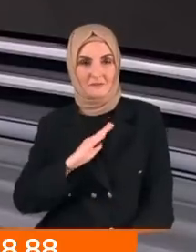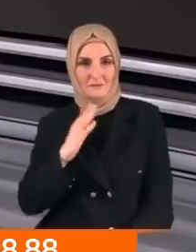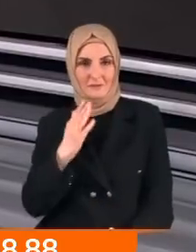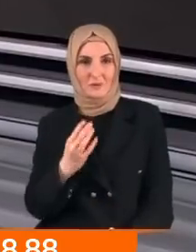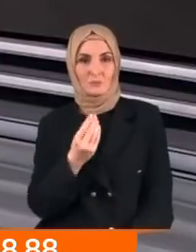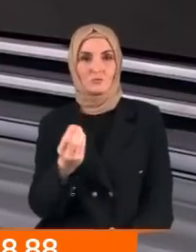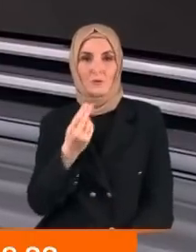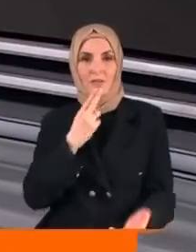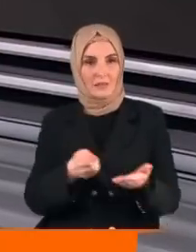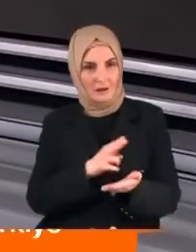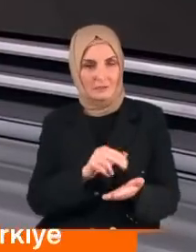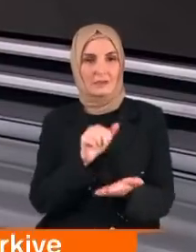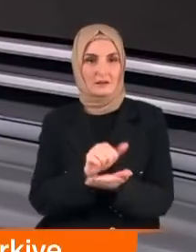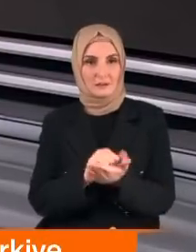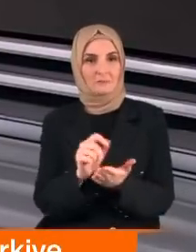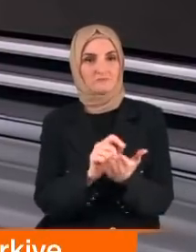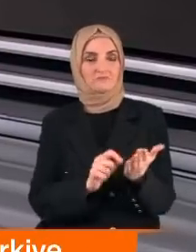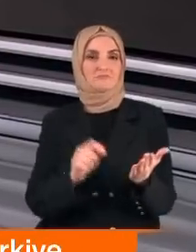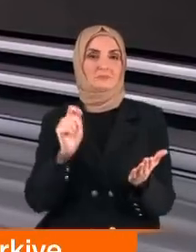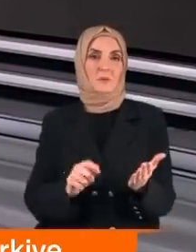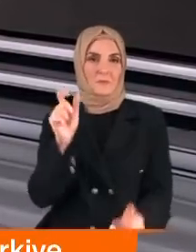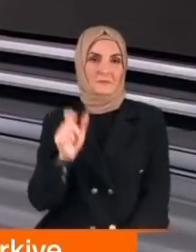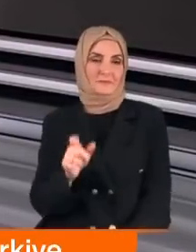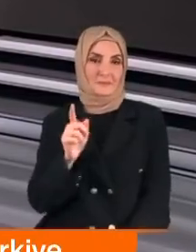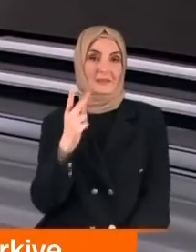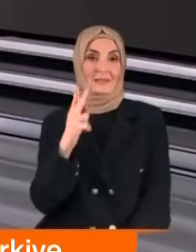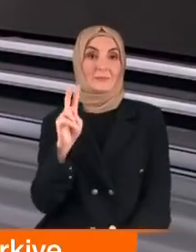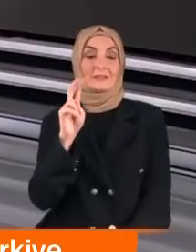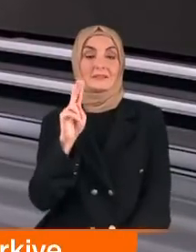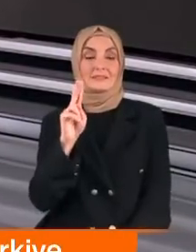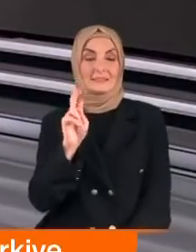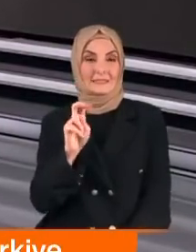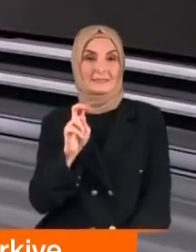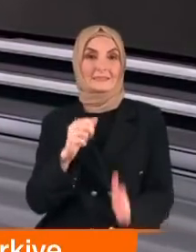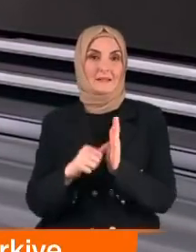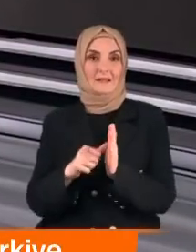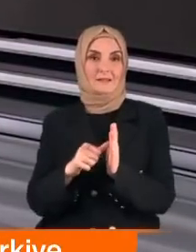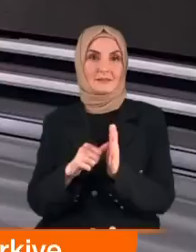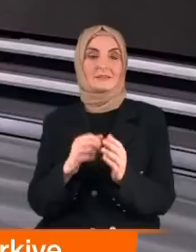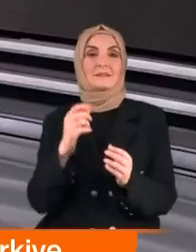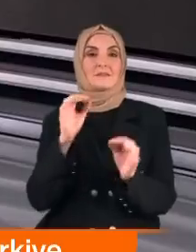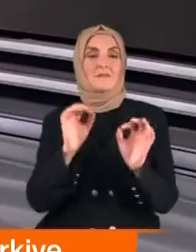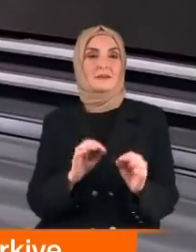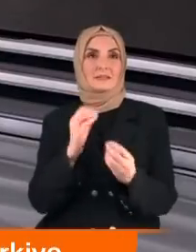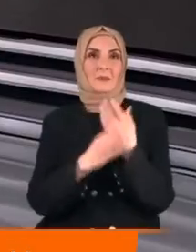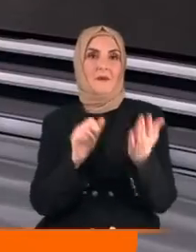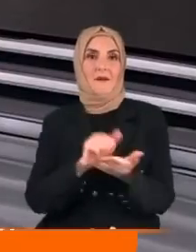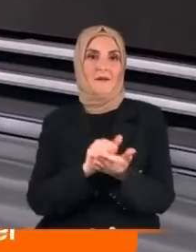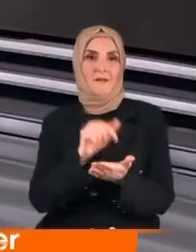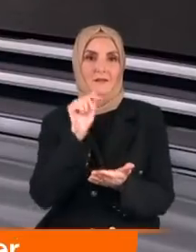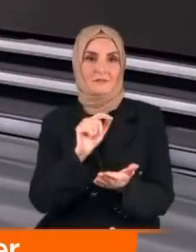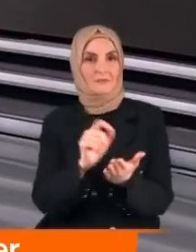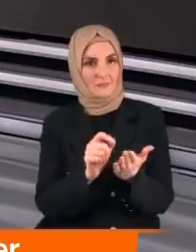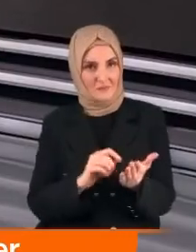ve gazetede yazı kalemi alan Ardıç, 2008 yılından bu yana Sabah gazetesindeki köşesinde okurlarıyla buluşuyordu.